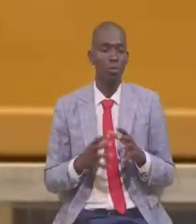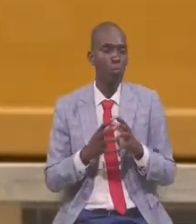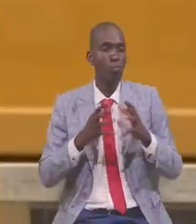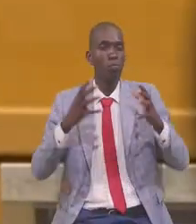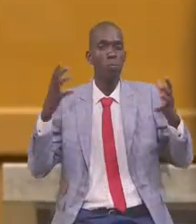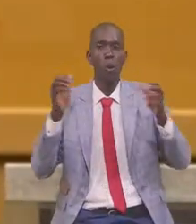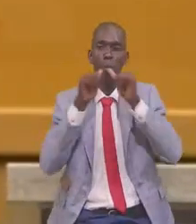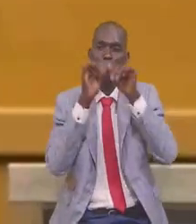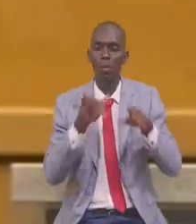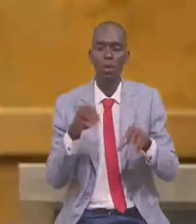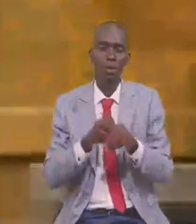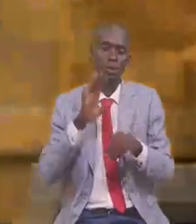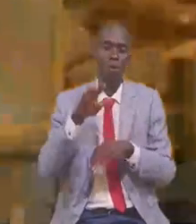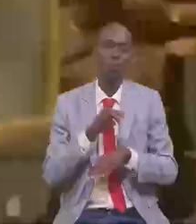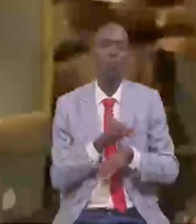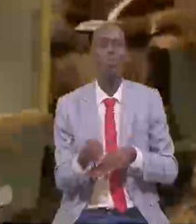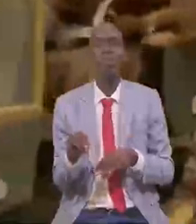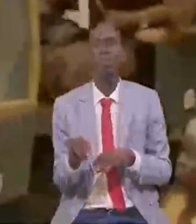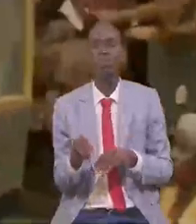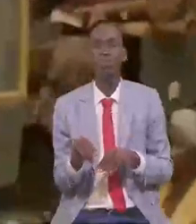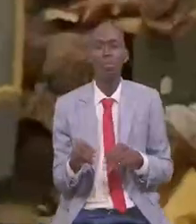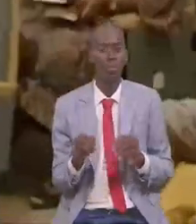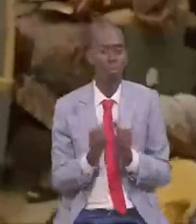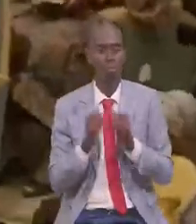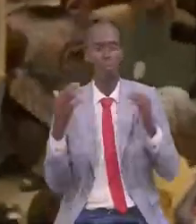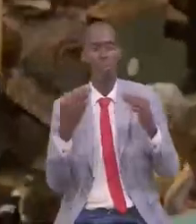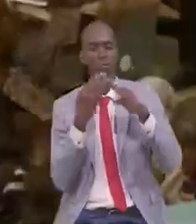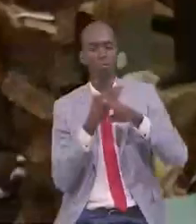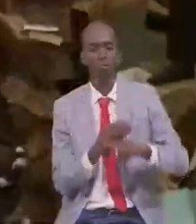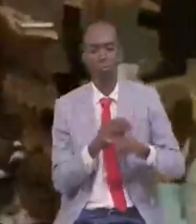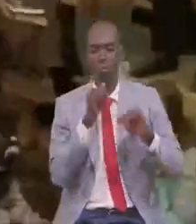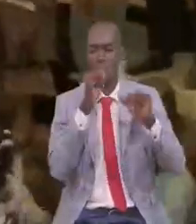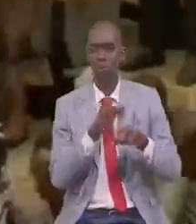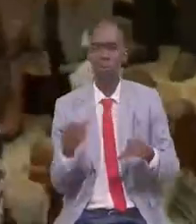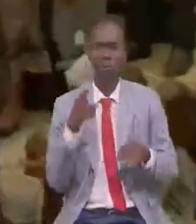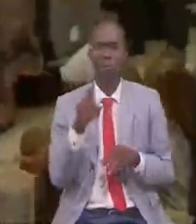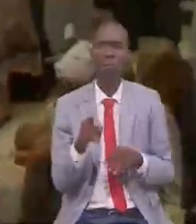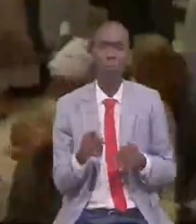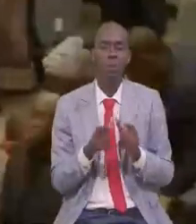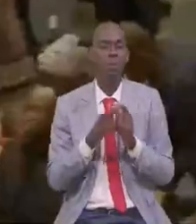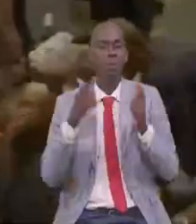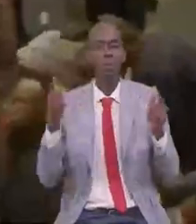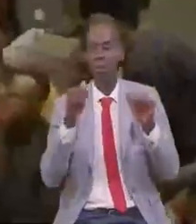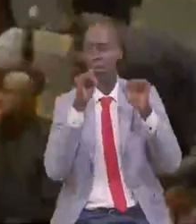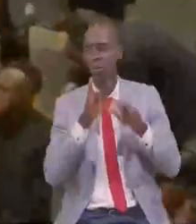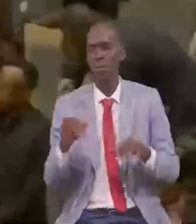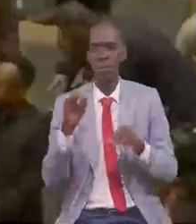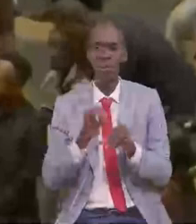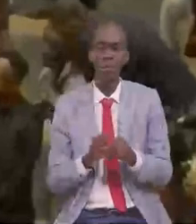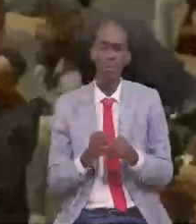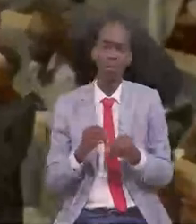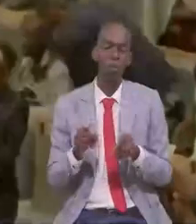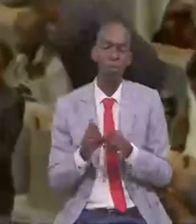ton ministère. Des ministères sans limite dans ta vie. Des bénédictions qui coupent le